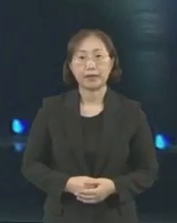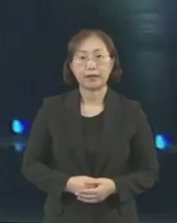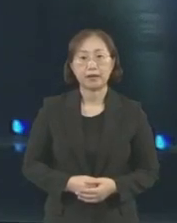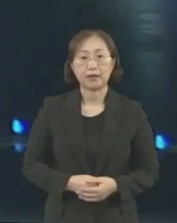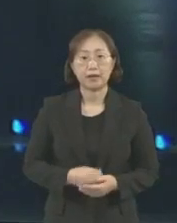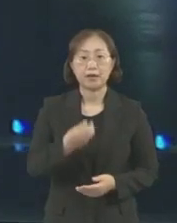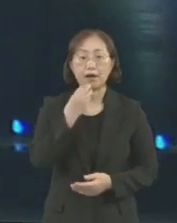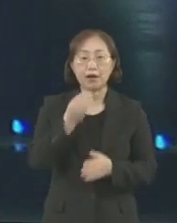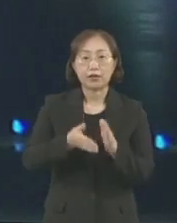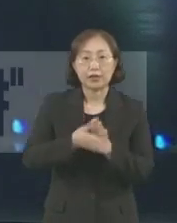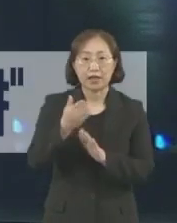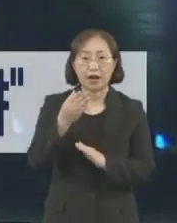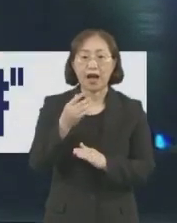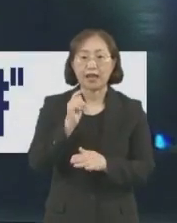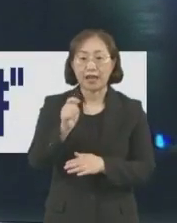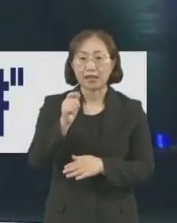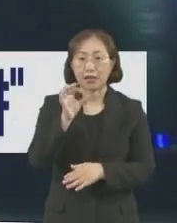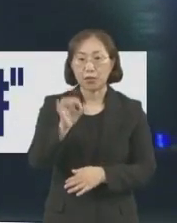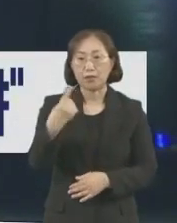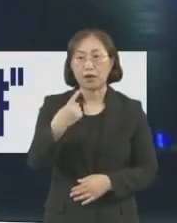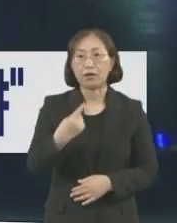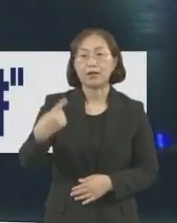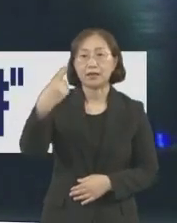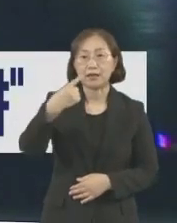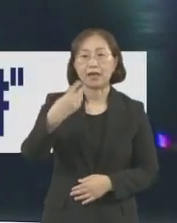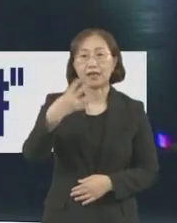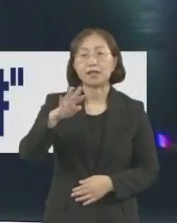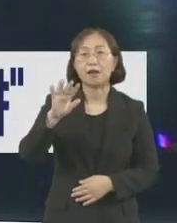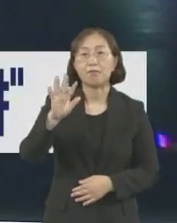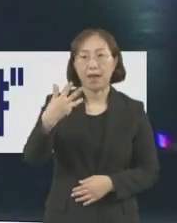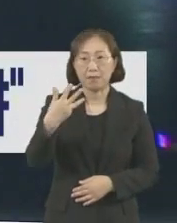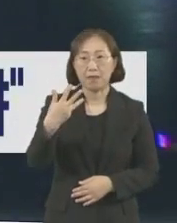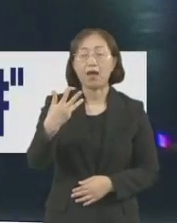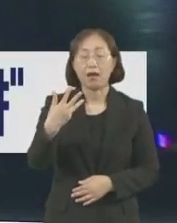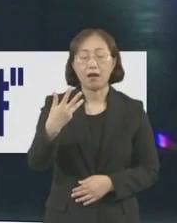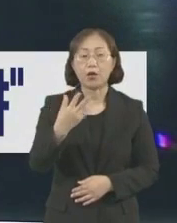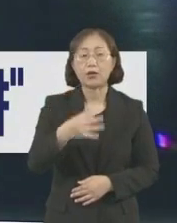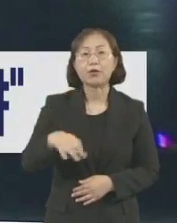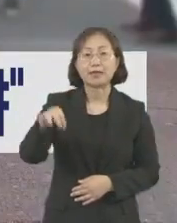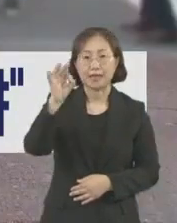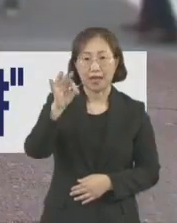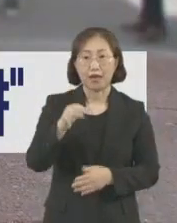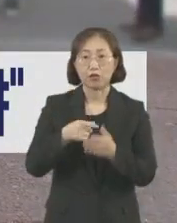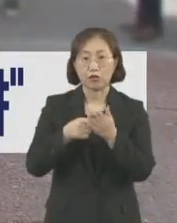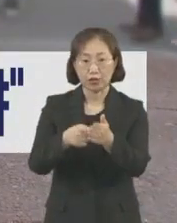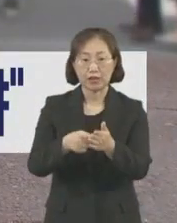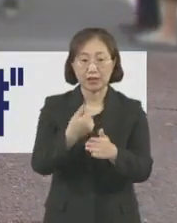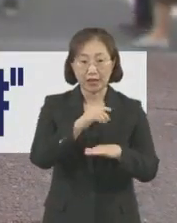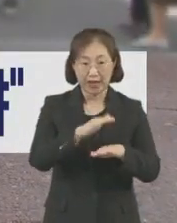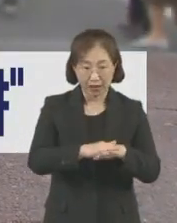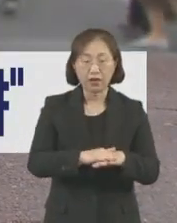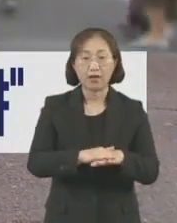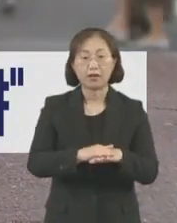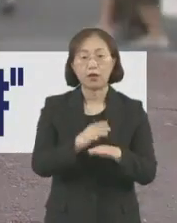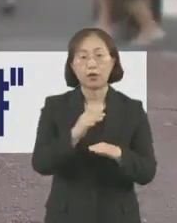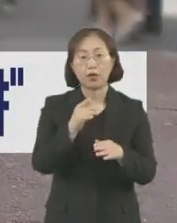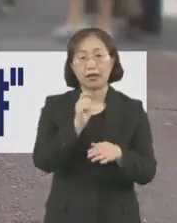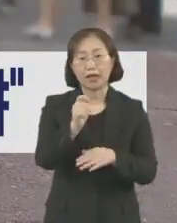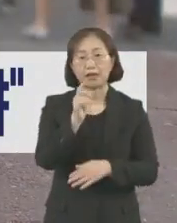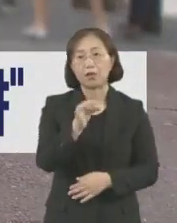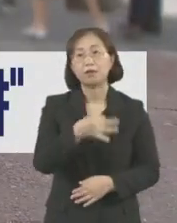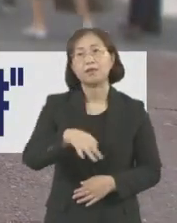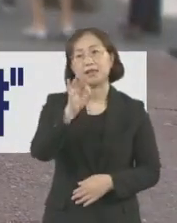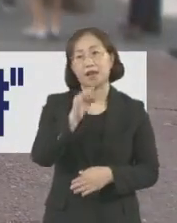서울시가 택시 요금을 1000원 인상 에 4천 800원으로 인상하는 방안을 추진하면서 대전에서도 인상 요구가